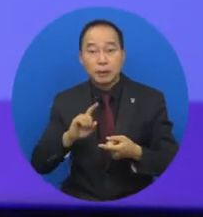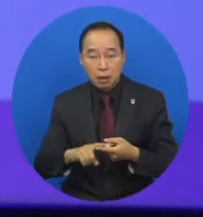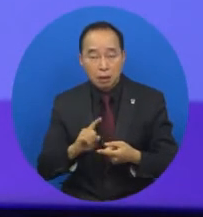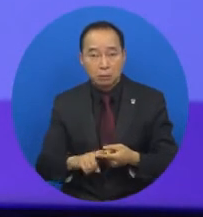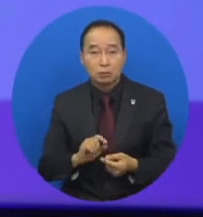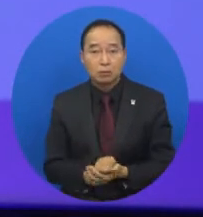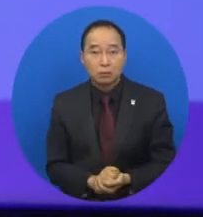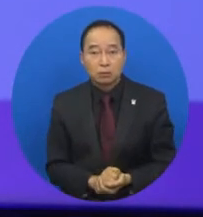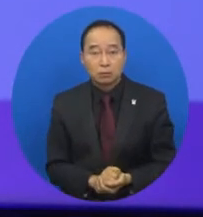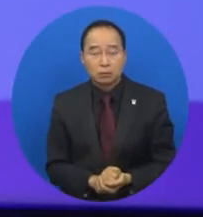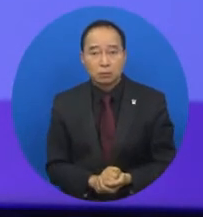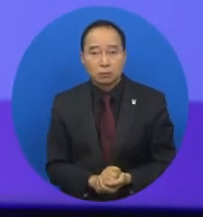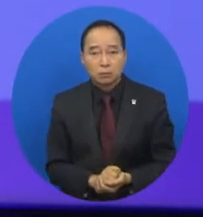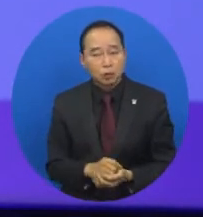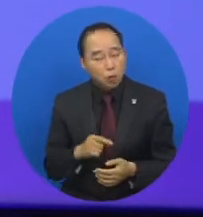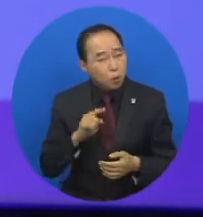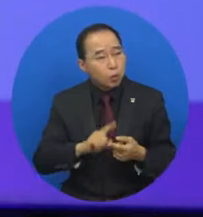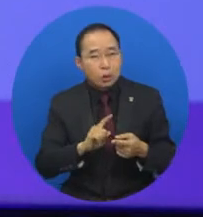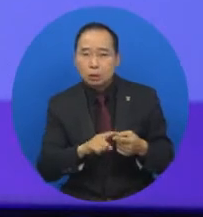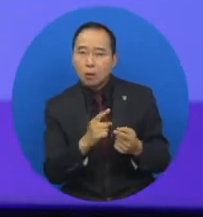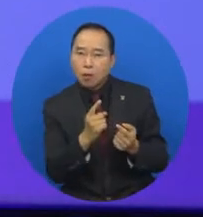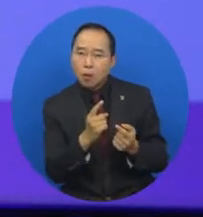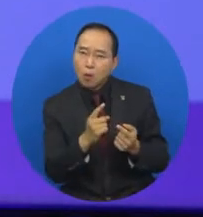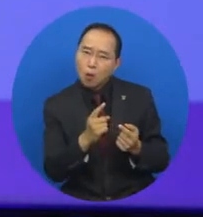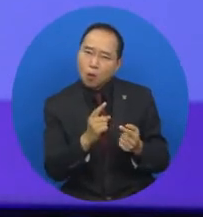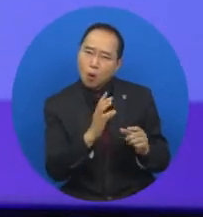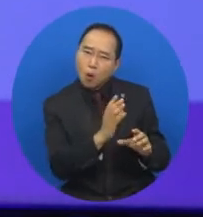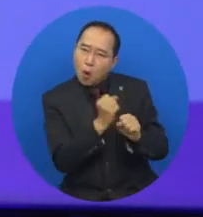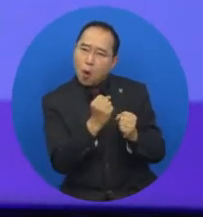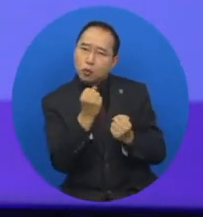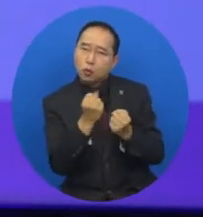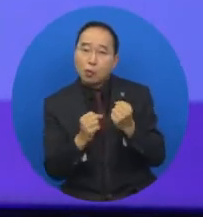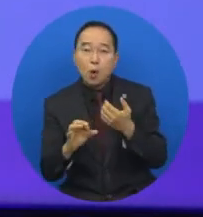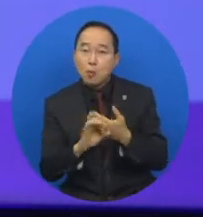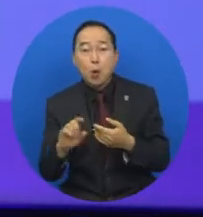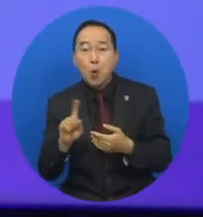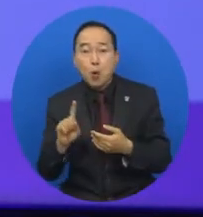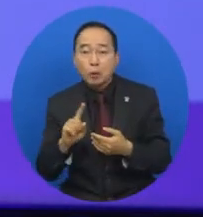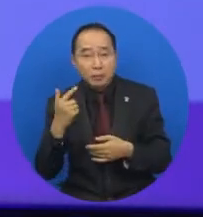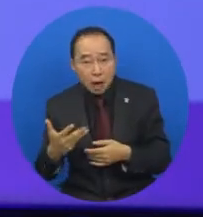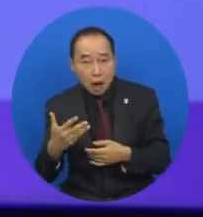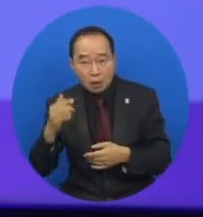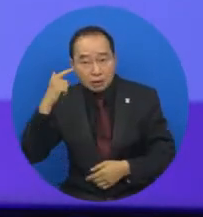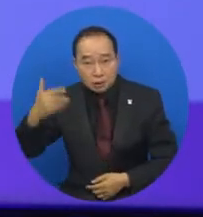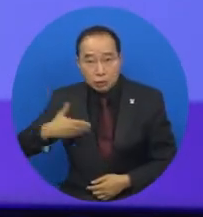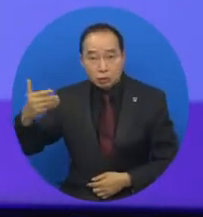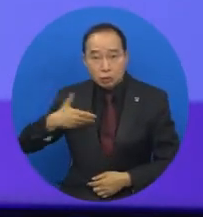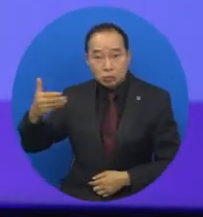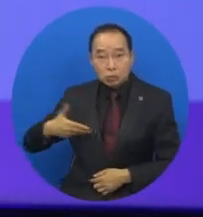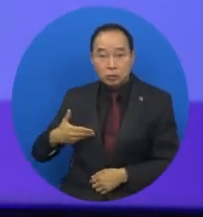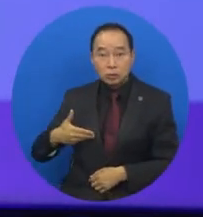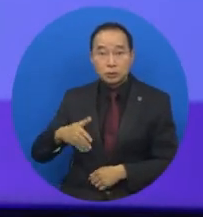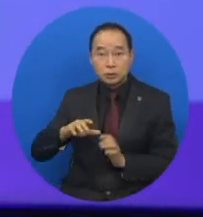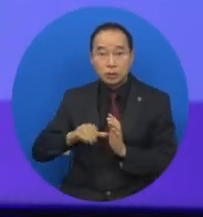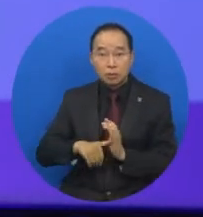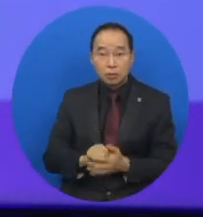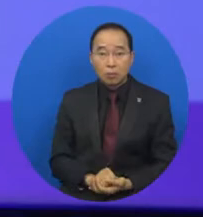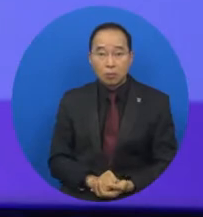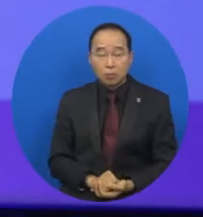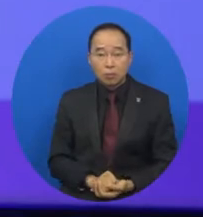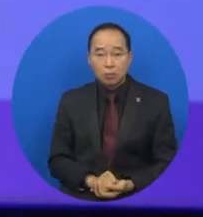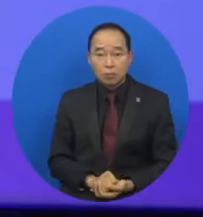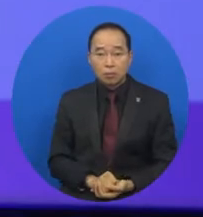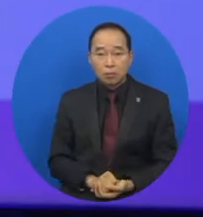그 움직임에 대한 말을 할 수 있다면 어떤 단어가 떠오르십니까? 등등의 질문을 받았을 때 마치 저는